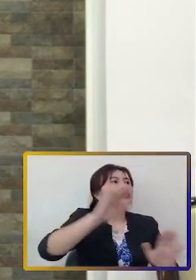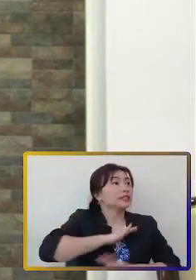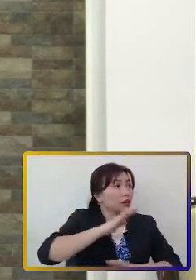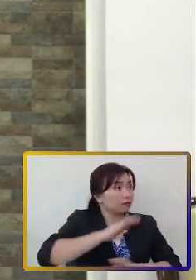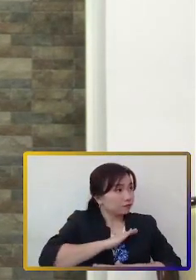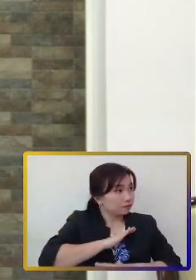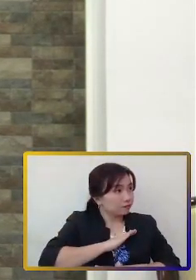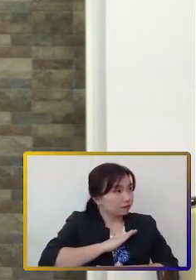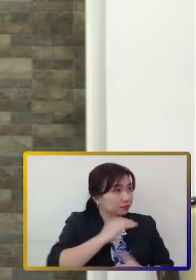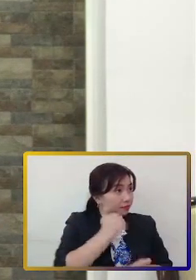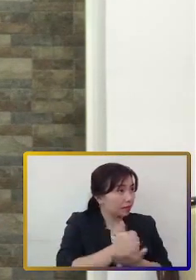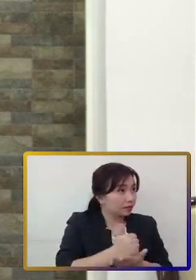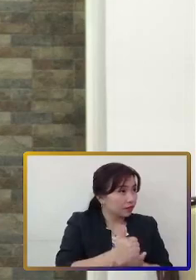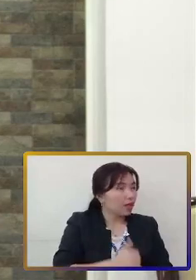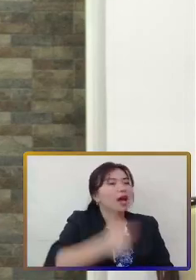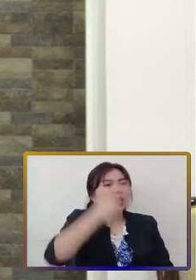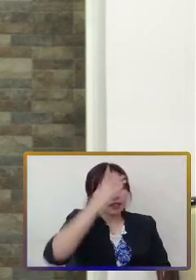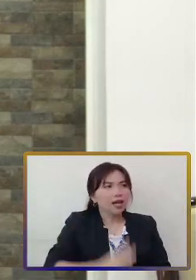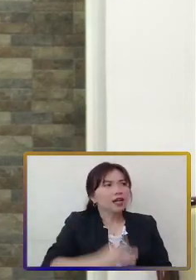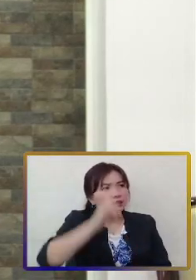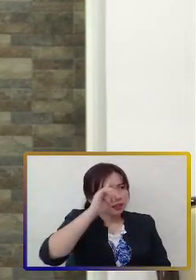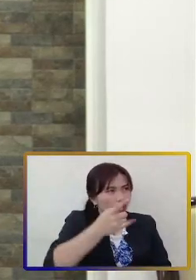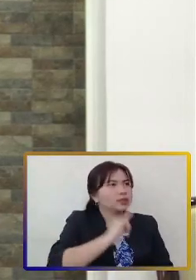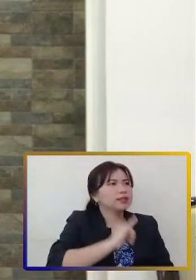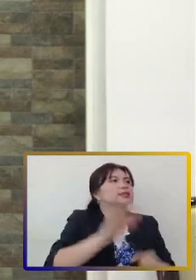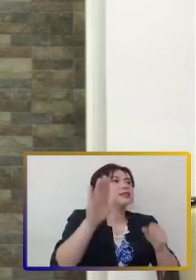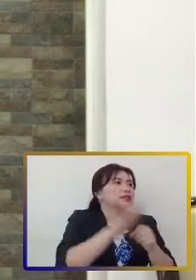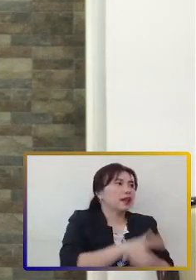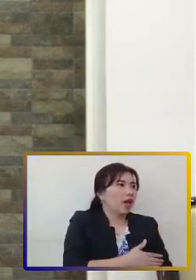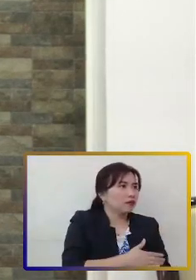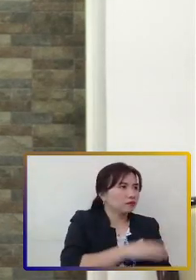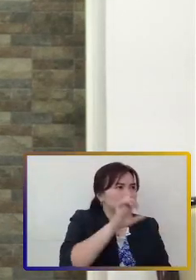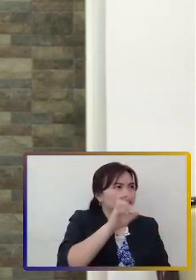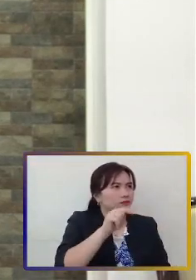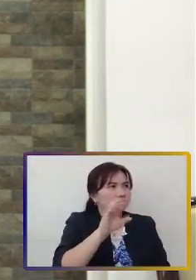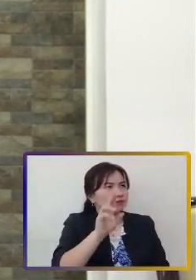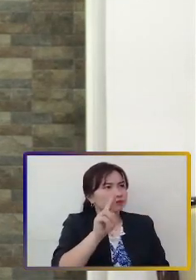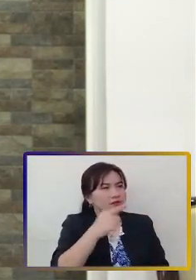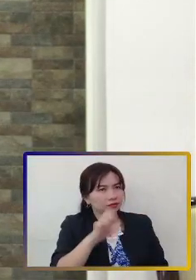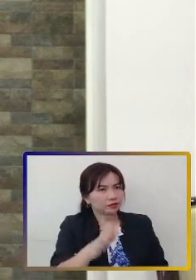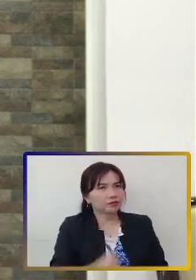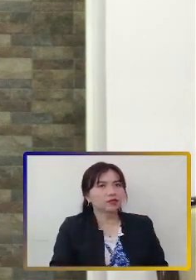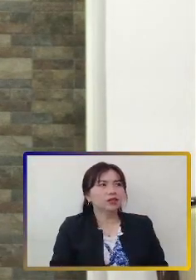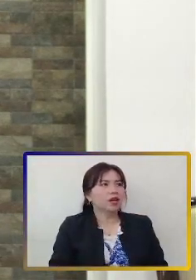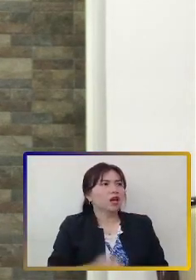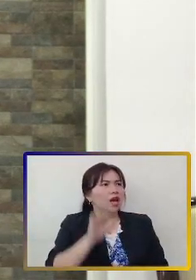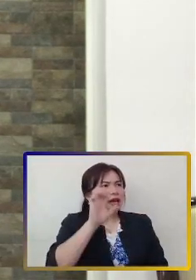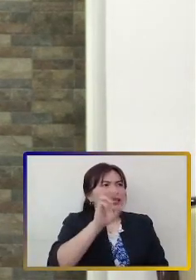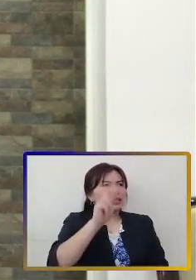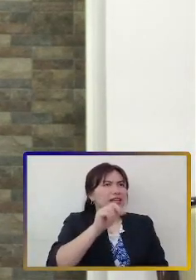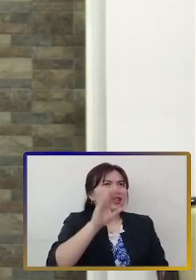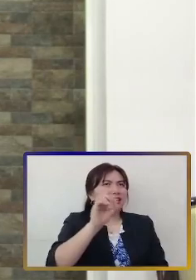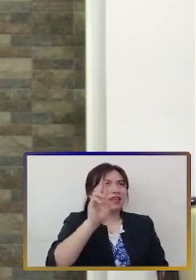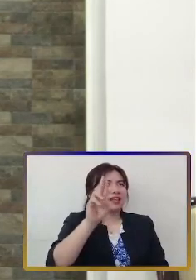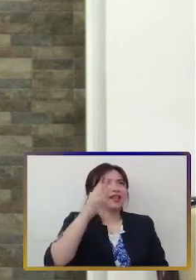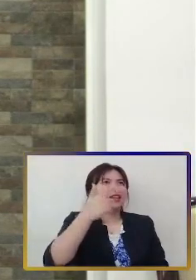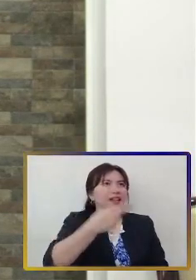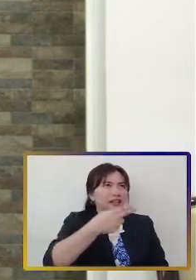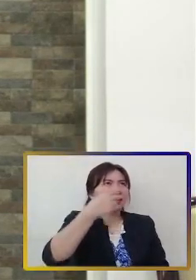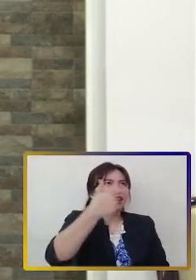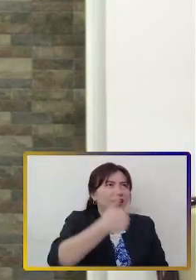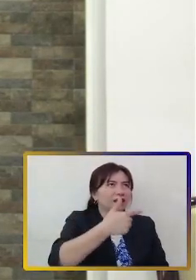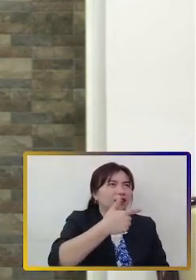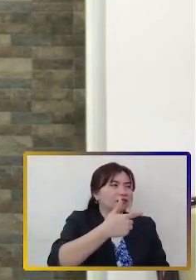sapat na kung marami ka pang hinahanap sa buhay siyasatin natin ng maigi sarili